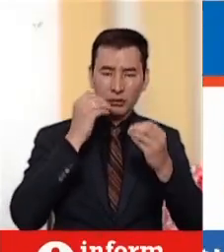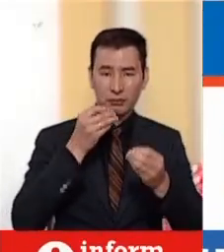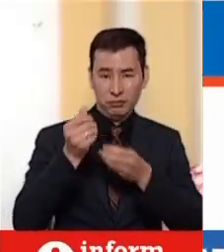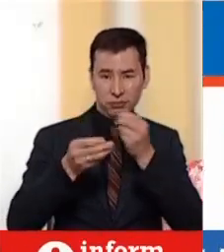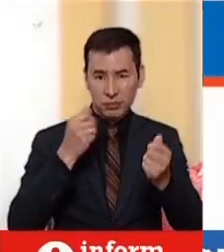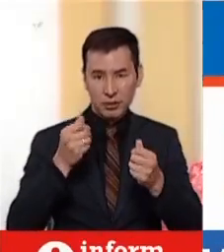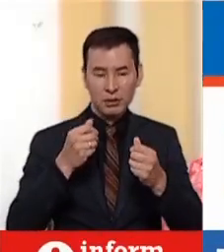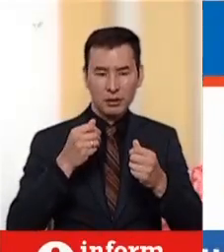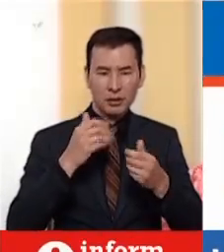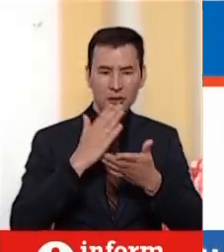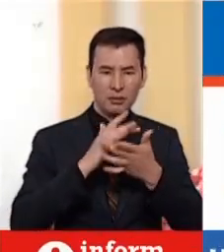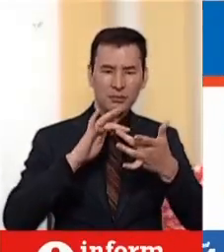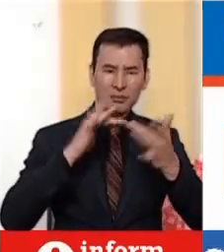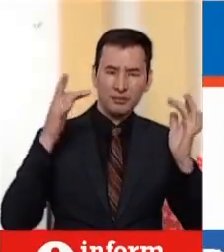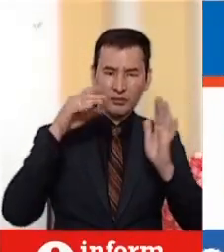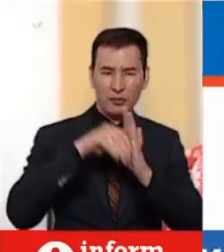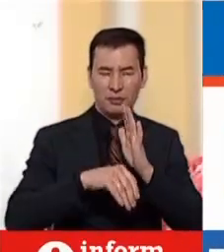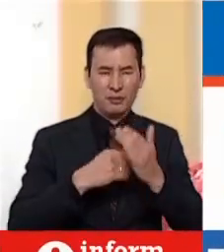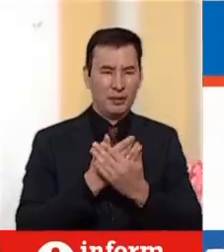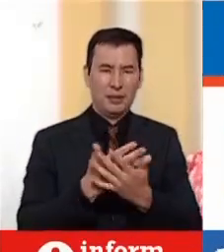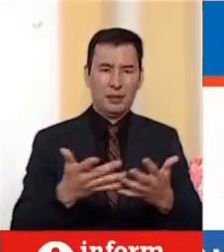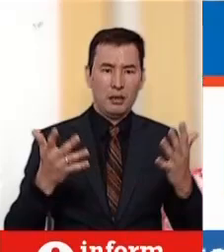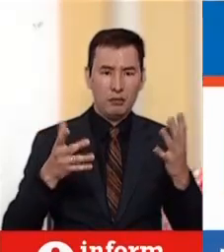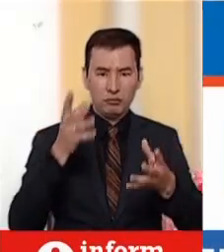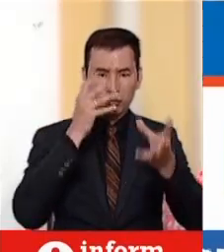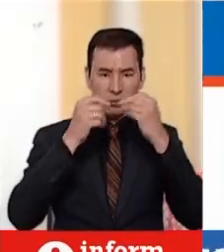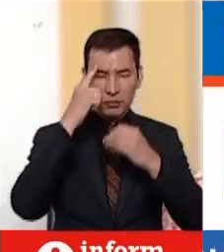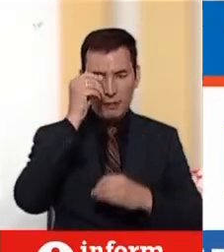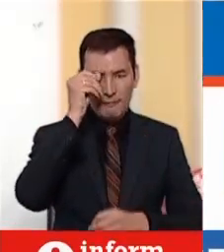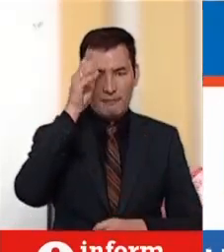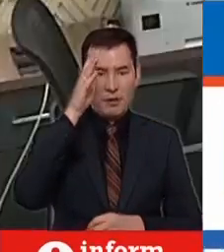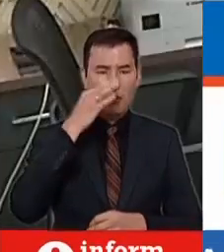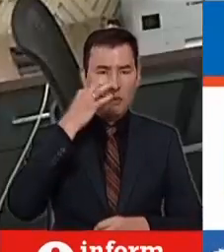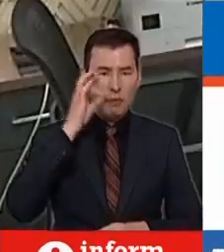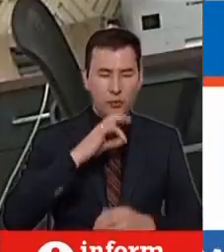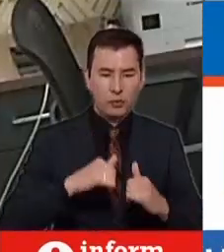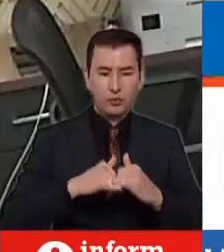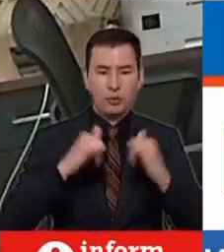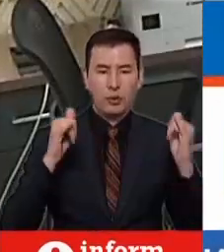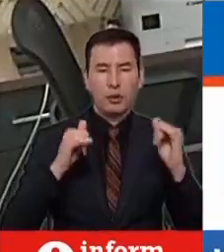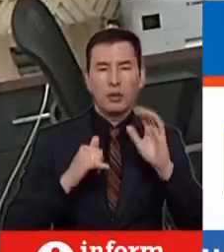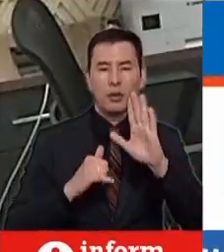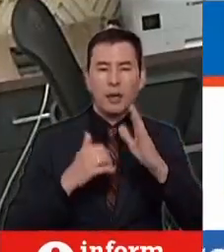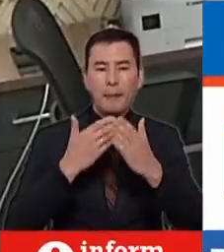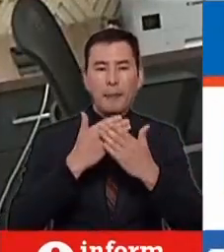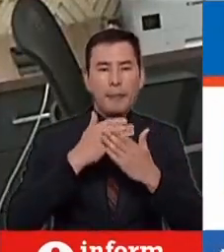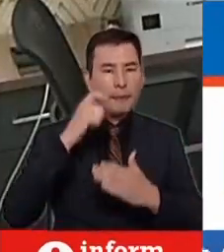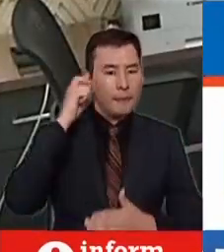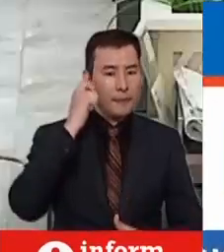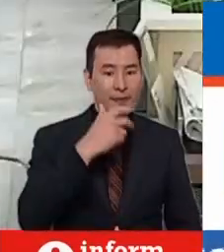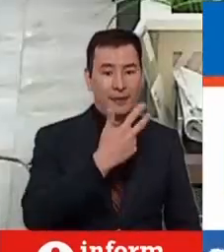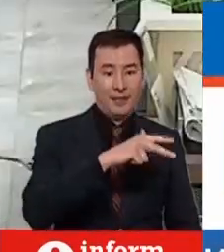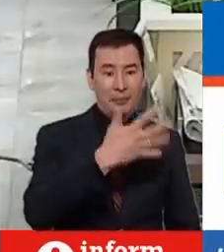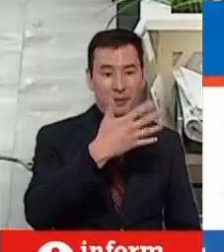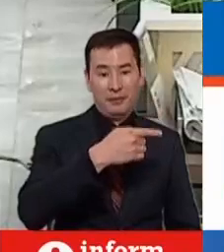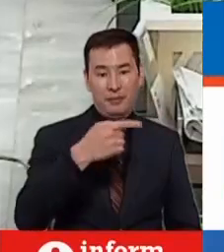количество есть и онлайн, и офлайн, и платных, и бесплатных, в общем, ресурсов, на которых можно обучаться. А вот граждане старше 35 лет стараются попробовать